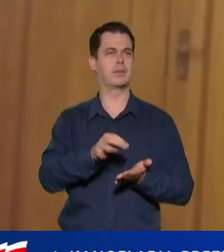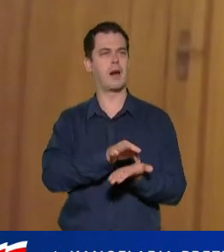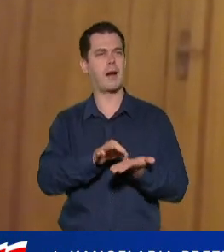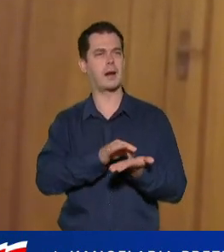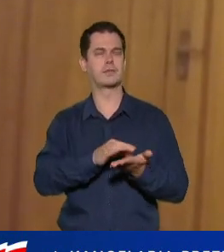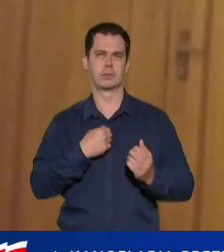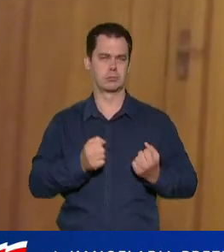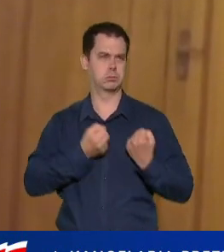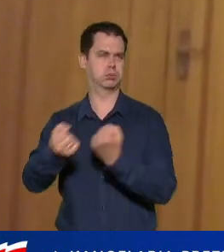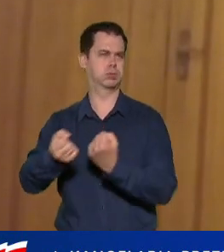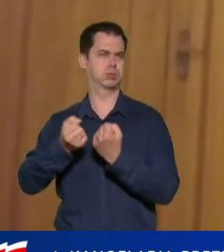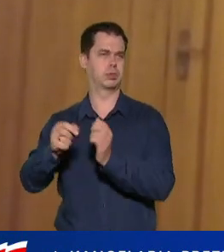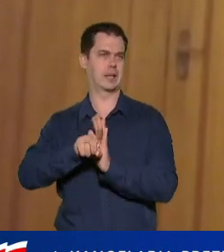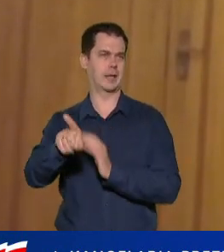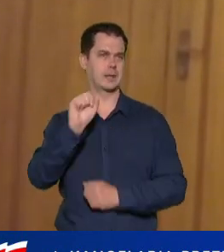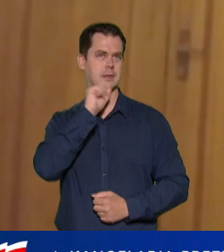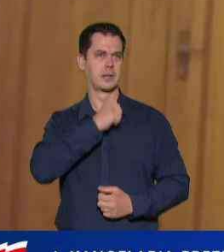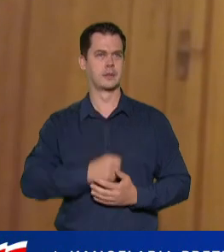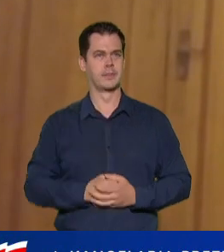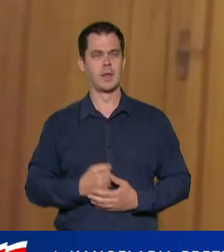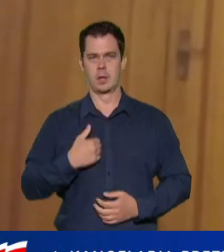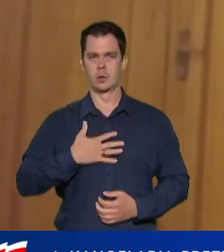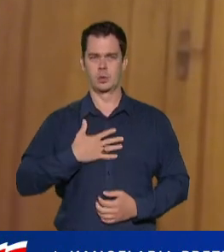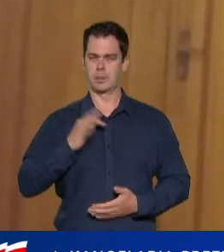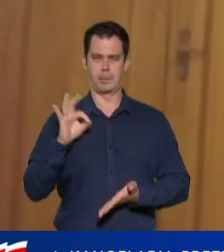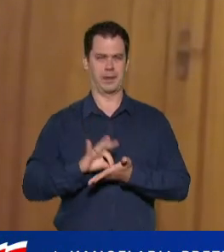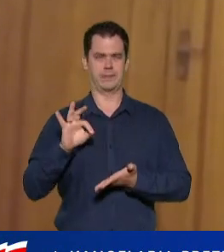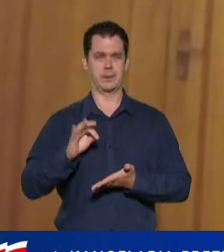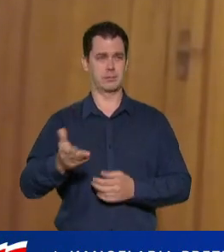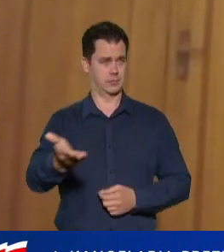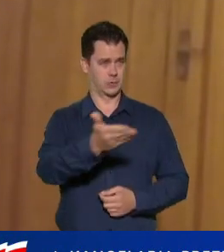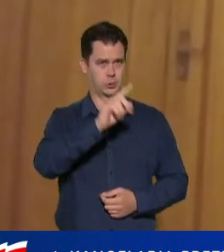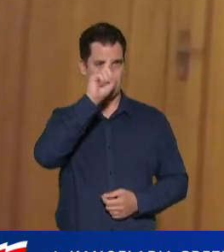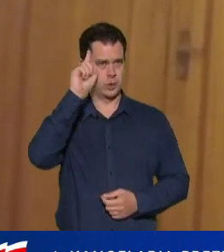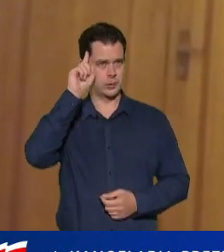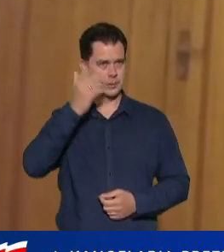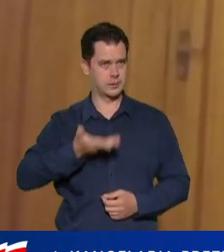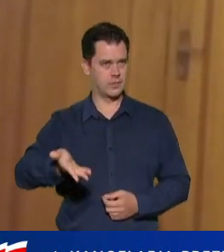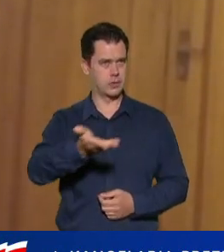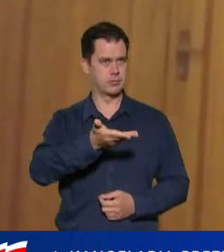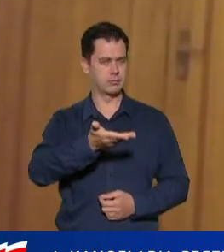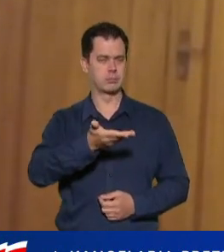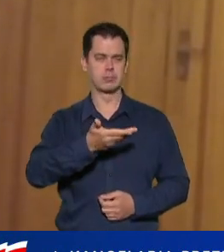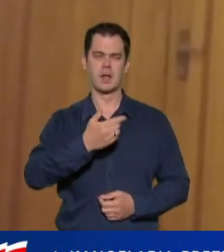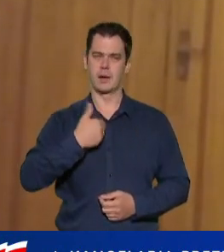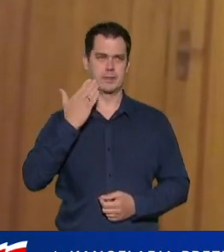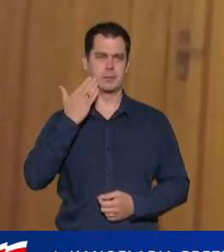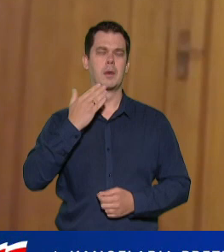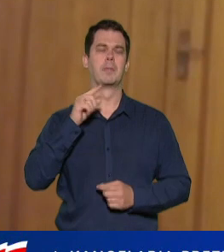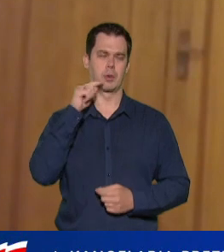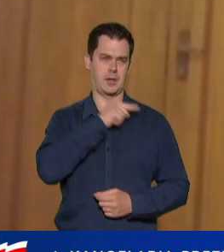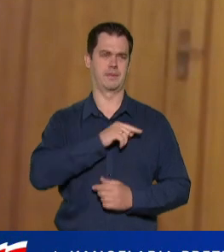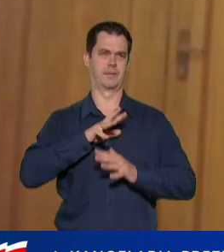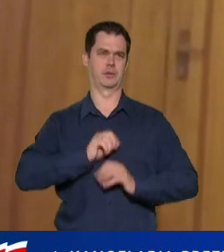innych artykułów. Jestem pewien, że jako społeczeństwo jesteśmy w stanie tych kilka tygodni właśnie